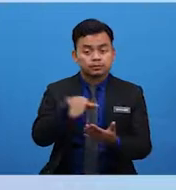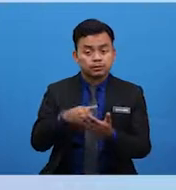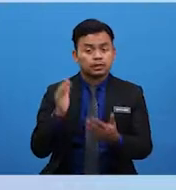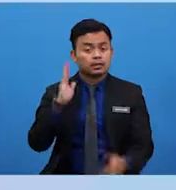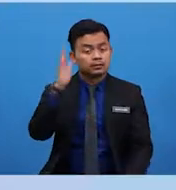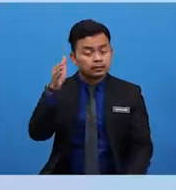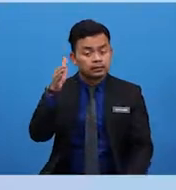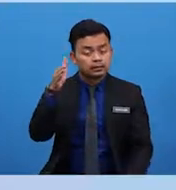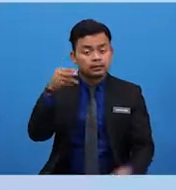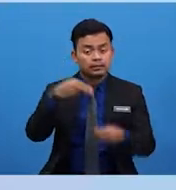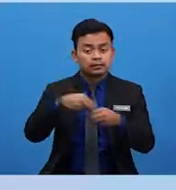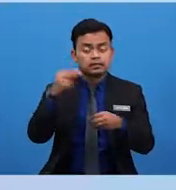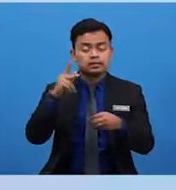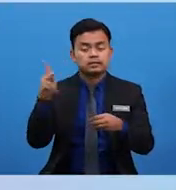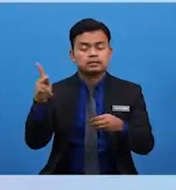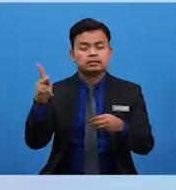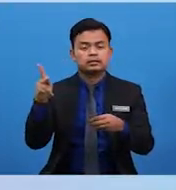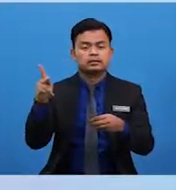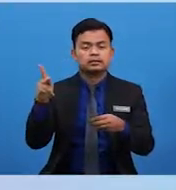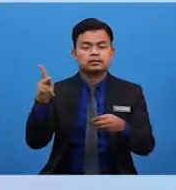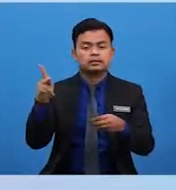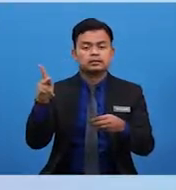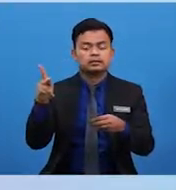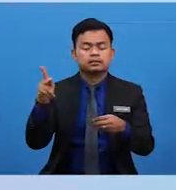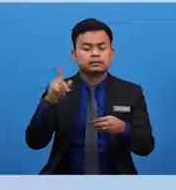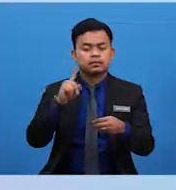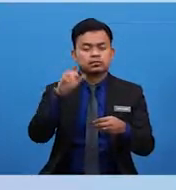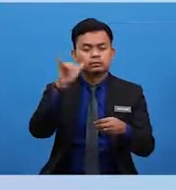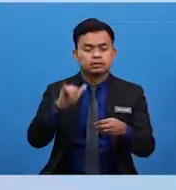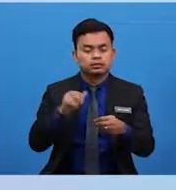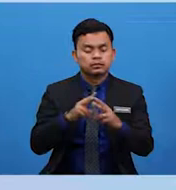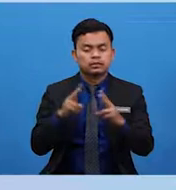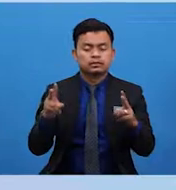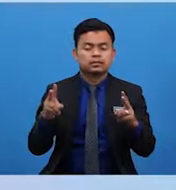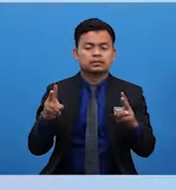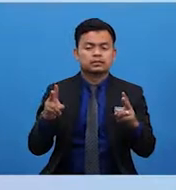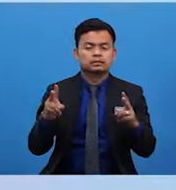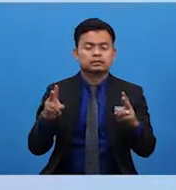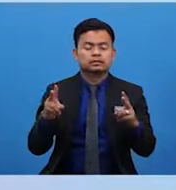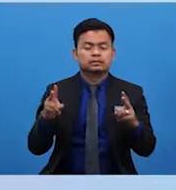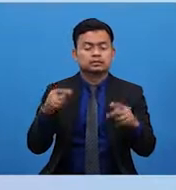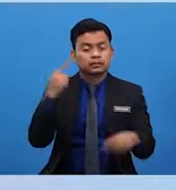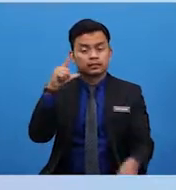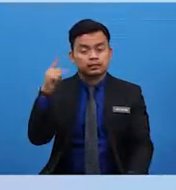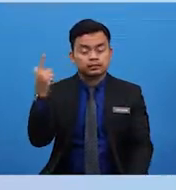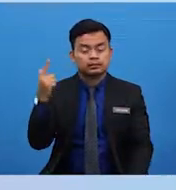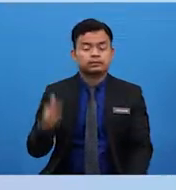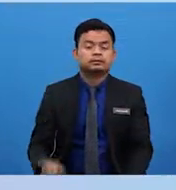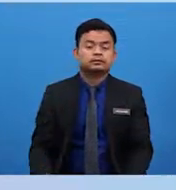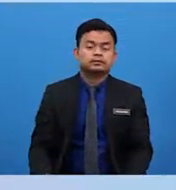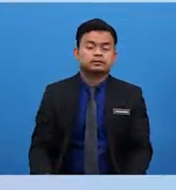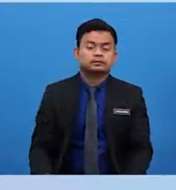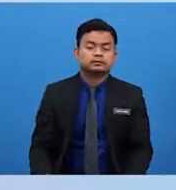berlainan kesal itu lebih-lebih bagi zodiak kode apuu yang dihasilkan sampul-sampul pengolahan media dan